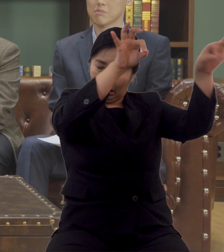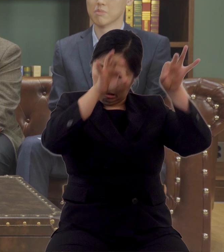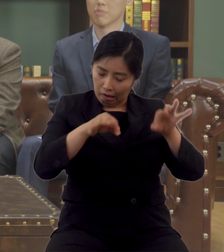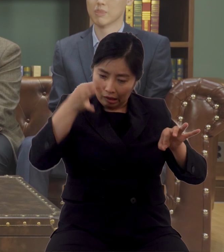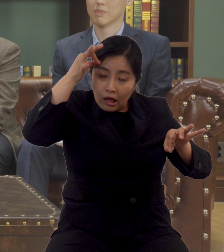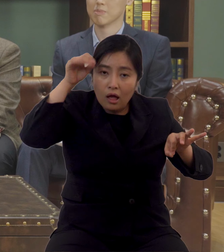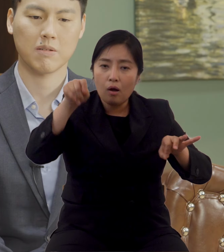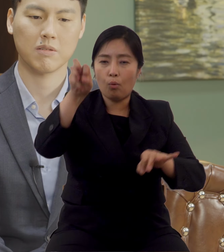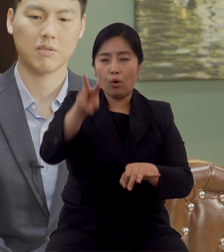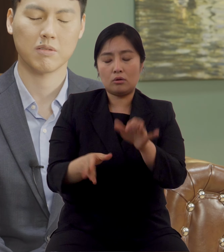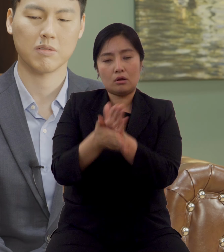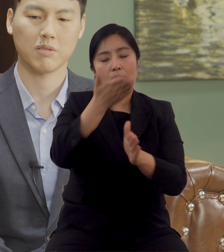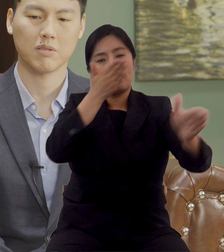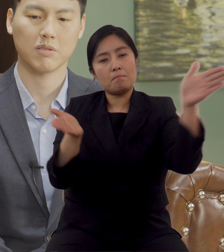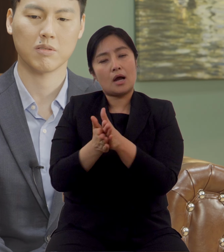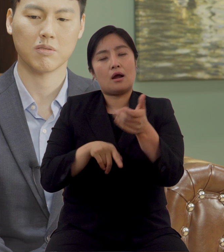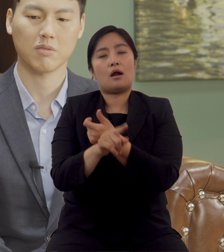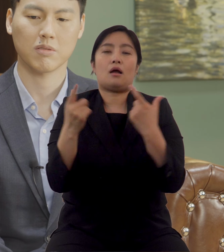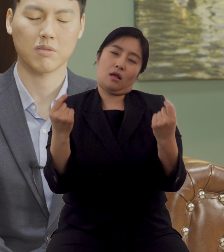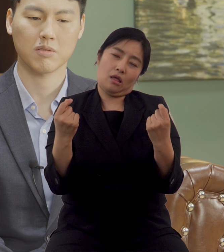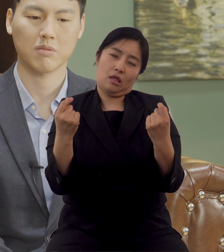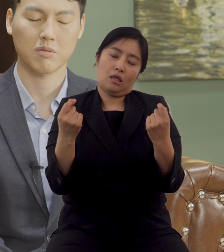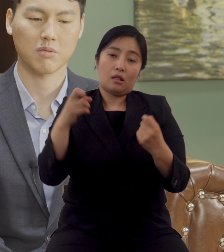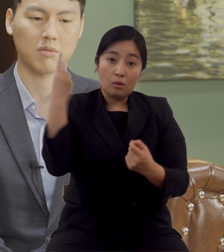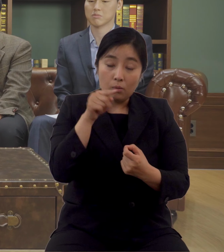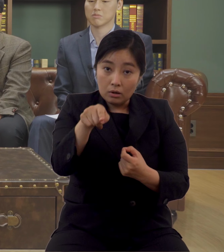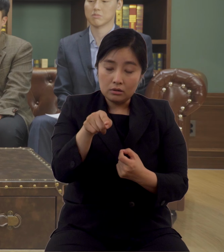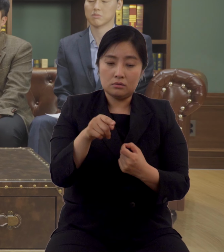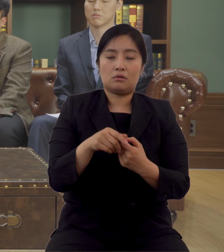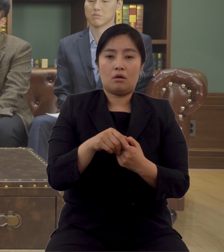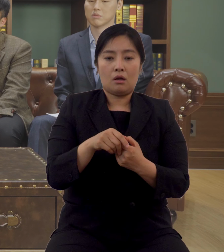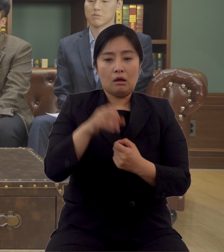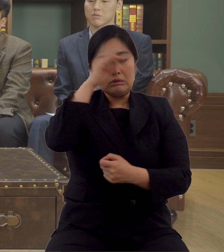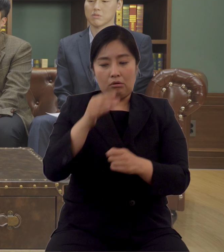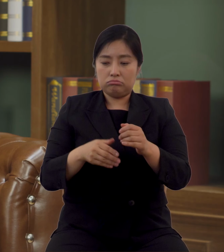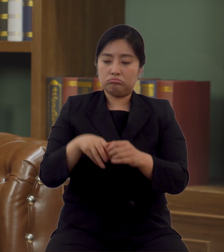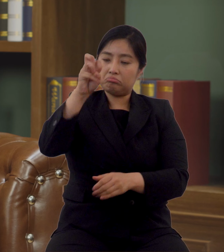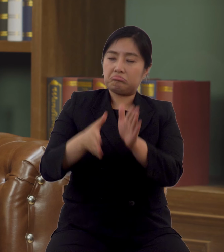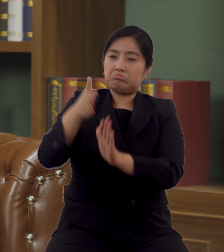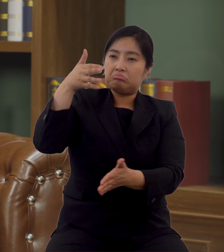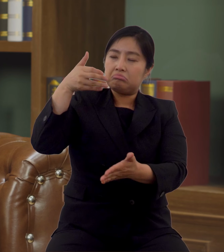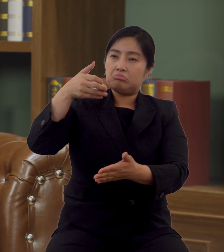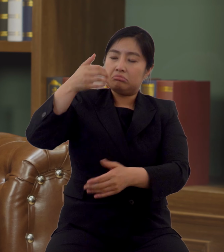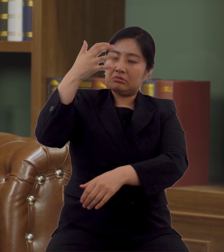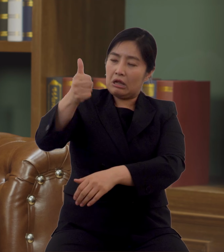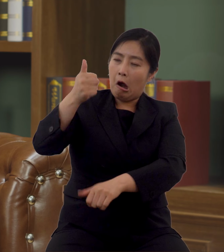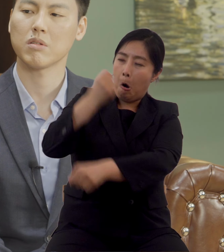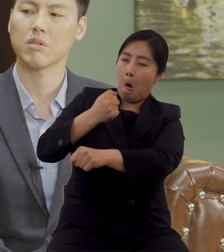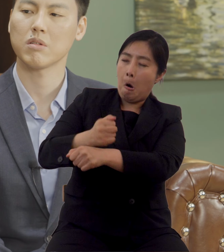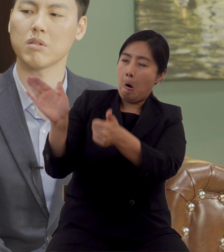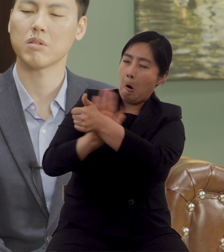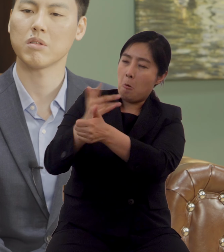보니까 저희 광주도 사실 그 부분을 피해갈 수 없다고 생각을 해요. 그리고 단순히 이렇게 지자체장에 치적